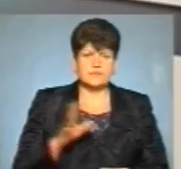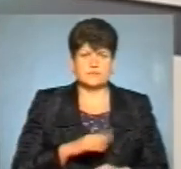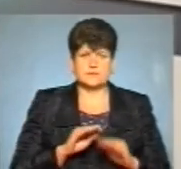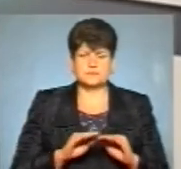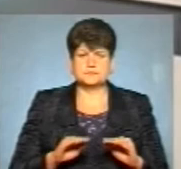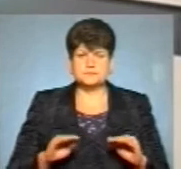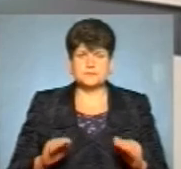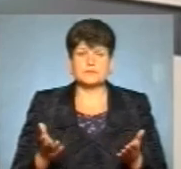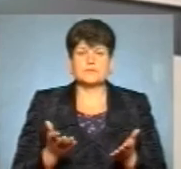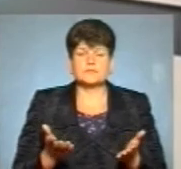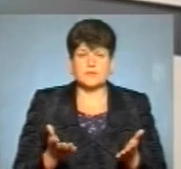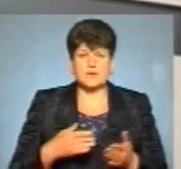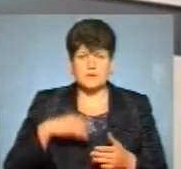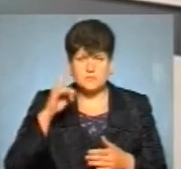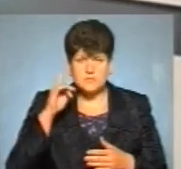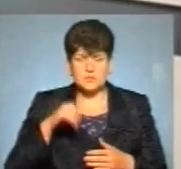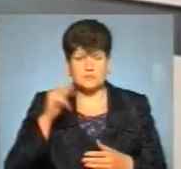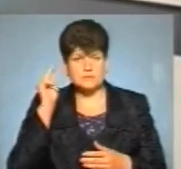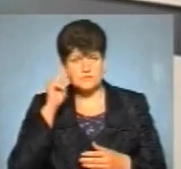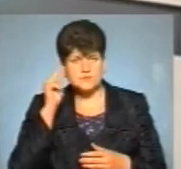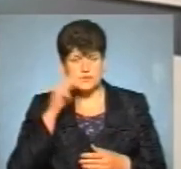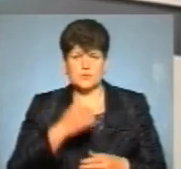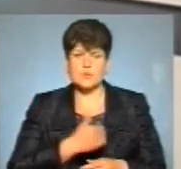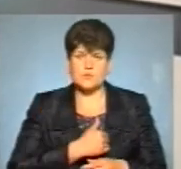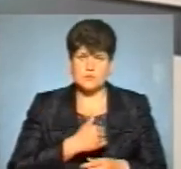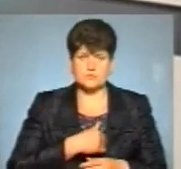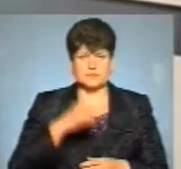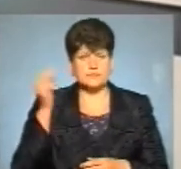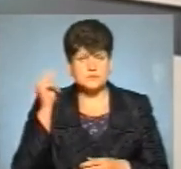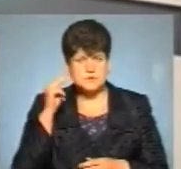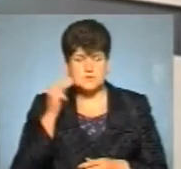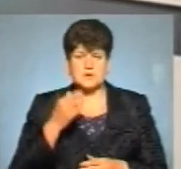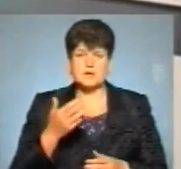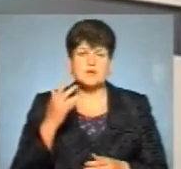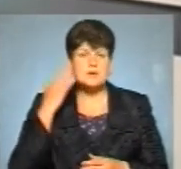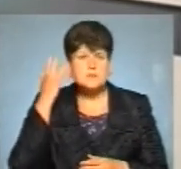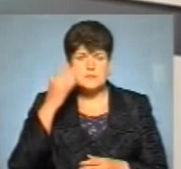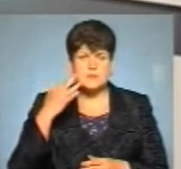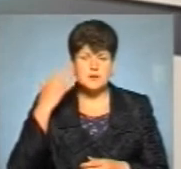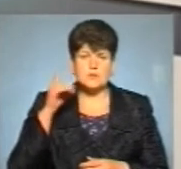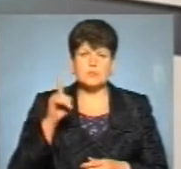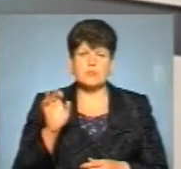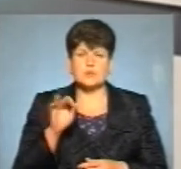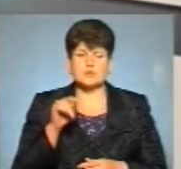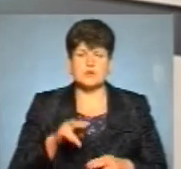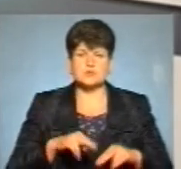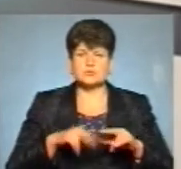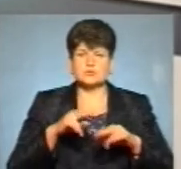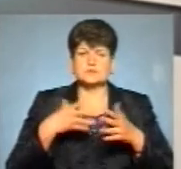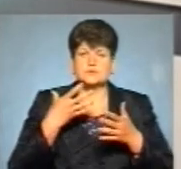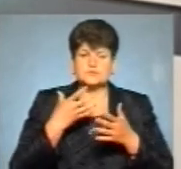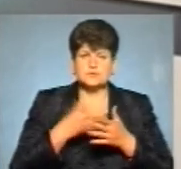учні, які вміють навчатися, які хочуть навчатися, які мріють про те, щоб розбудовувати свою країну,